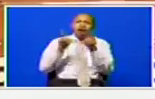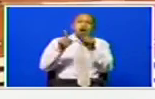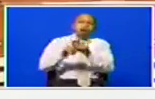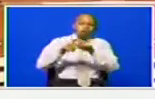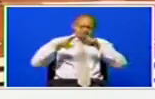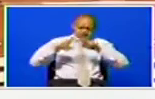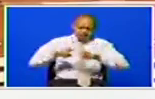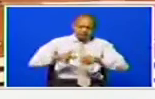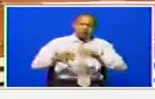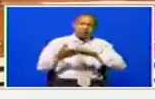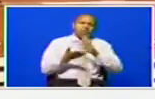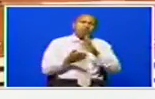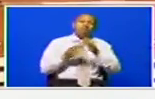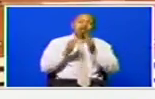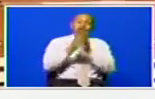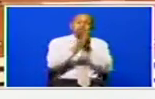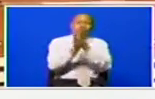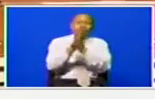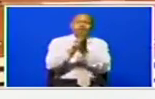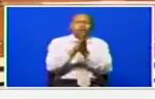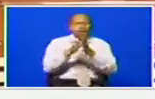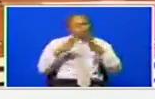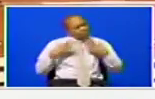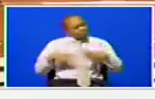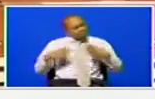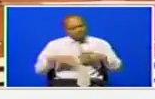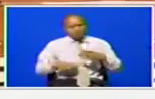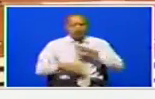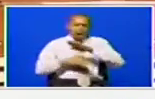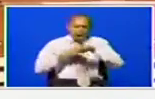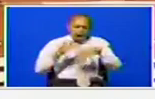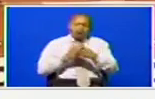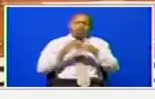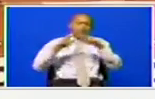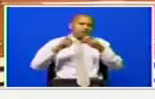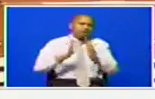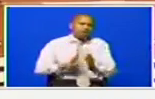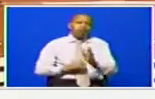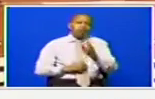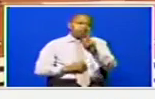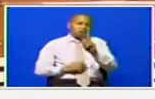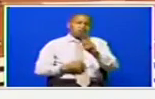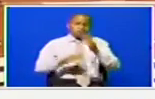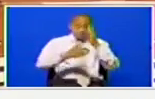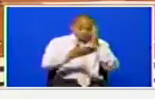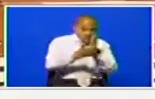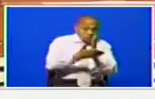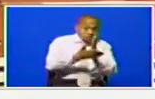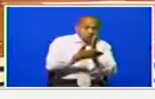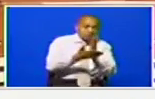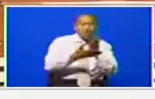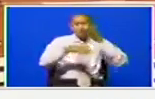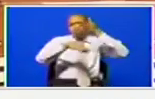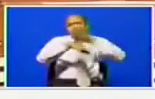NASA ambaye pia naye alitoa zile fununu. Wengine wanahoji kwamba wote hawa ni wadukuzi. Je, kuna mmoja ni mdukuzi halali, mmoja